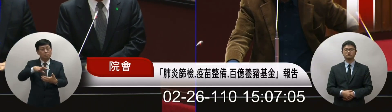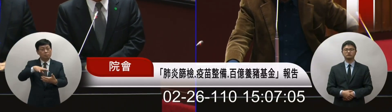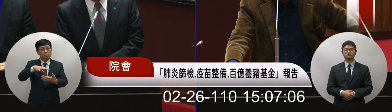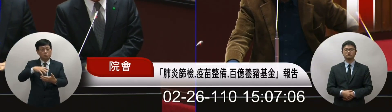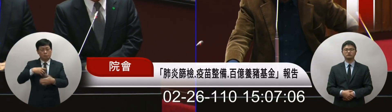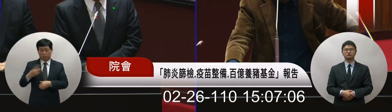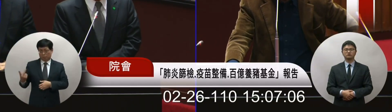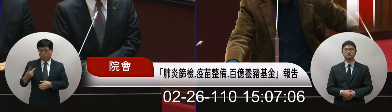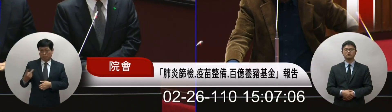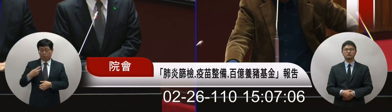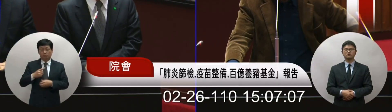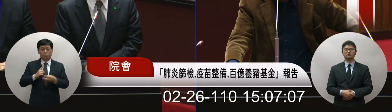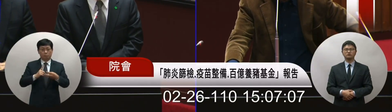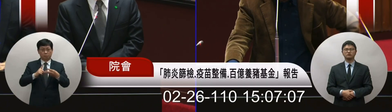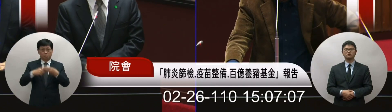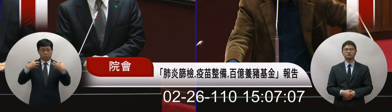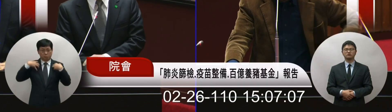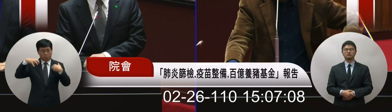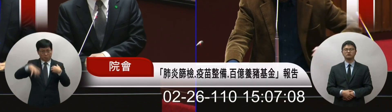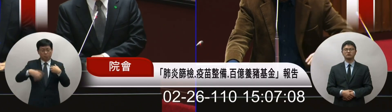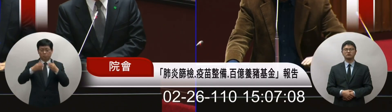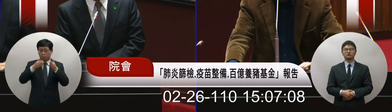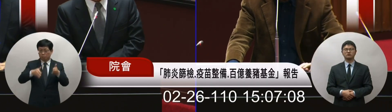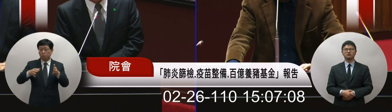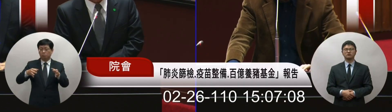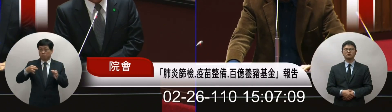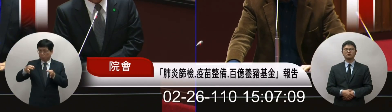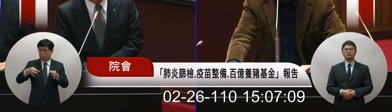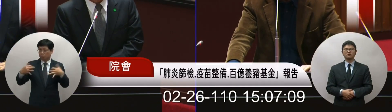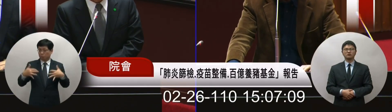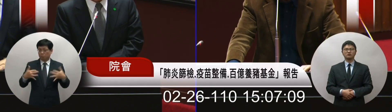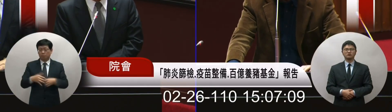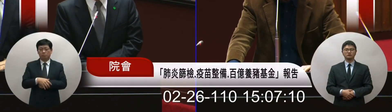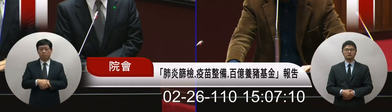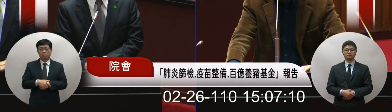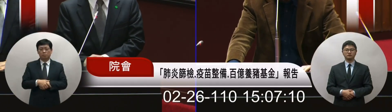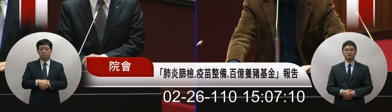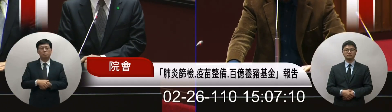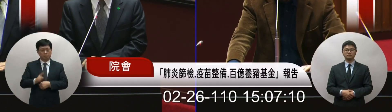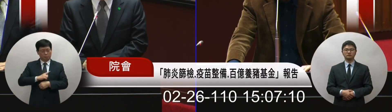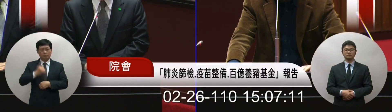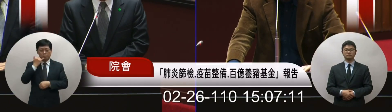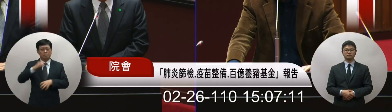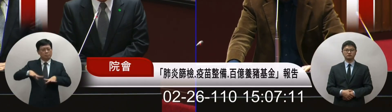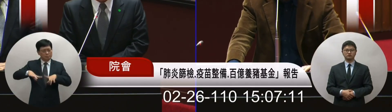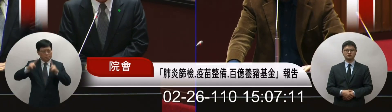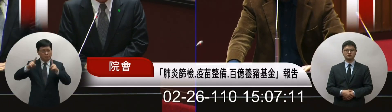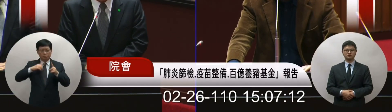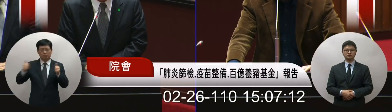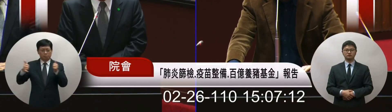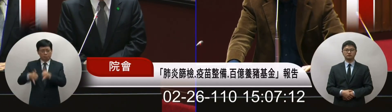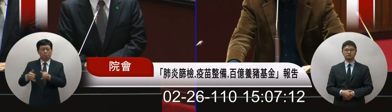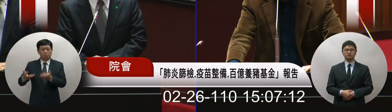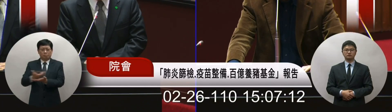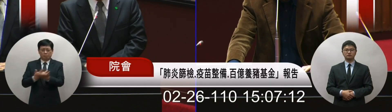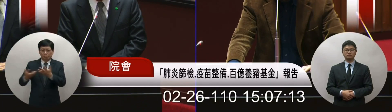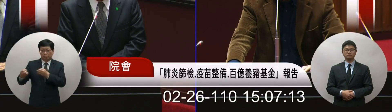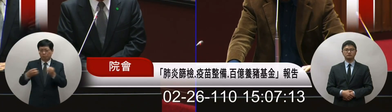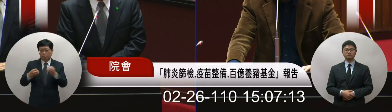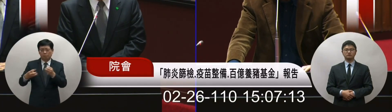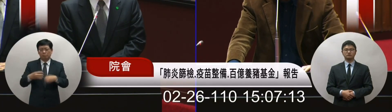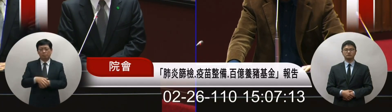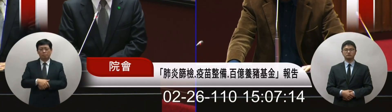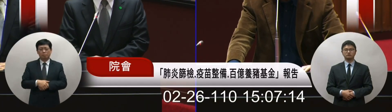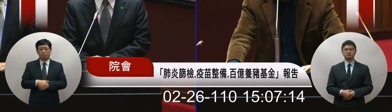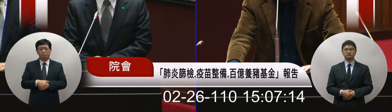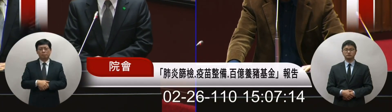双方的业务主管机关呢，针对贸易上的问题哦，那他们可以先行 去做他们的沟通跟协调了。